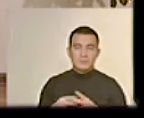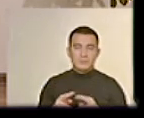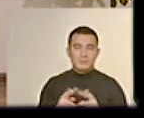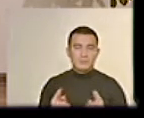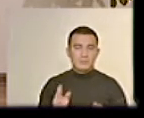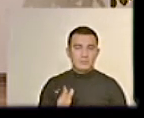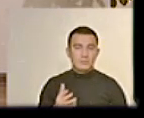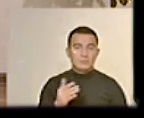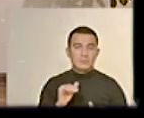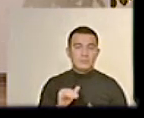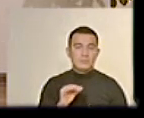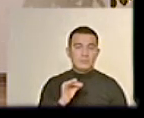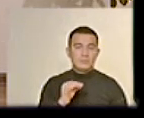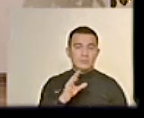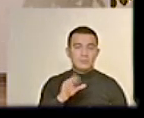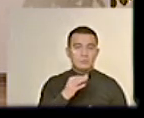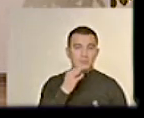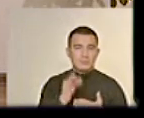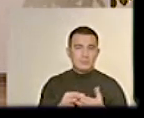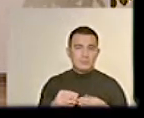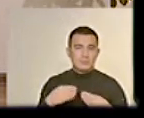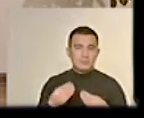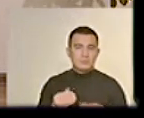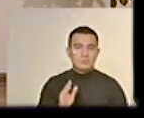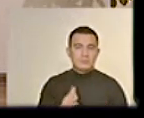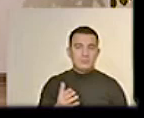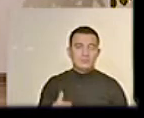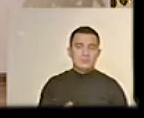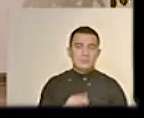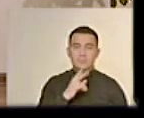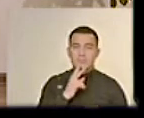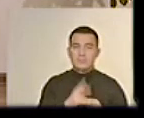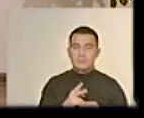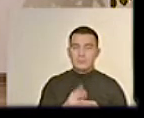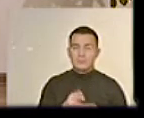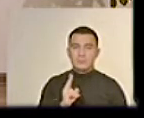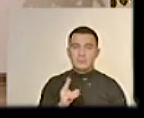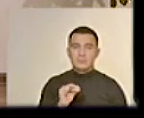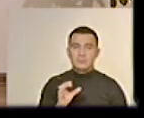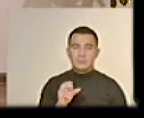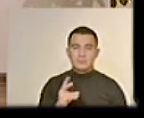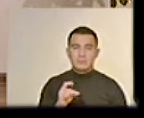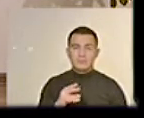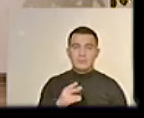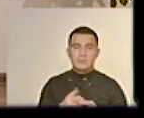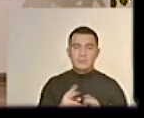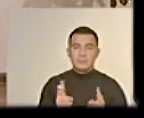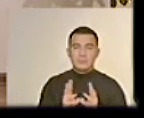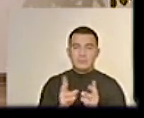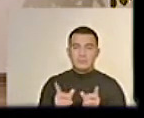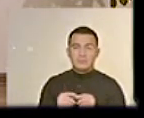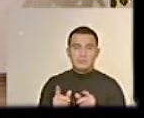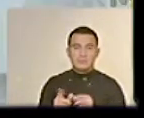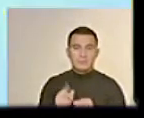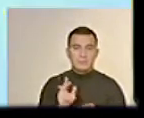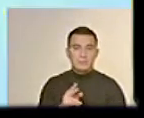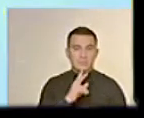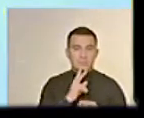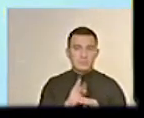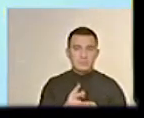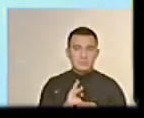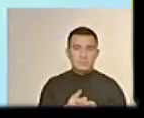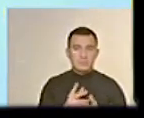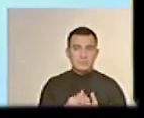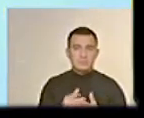keladi. Shunda javob beramiz. Temir kislorodda yonganda hosil bo'ladigan birikmasi aynan temir